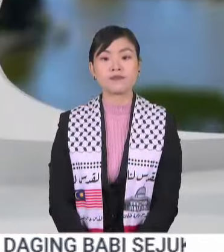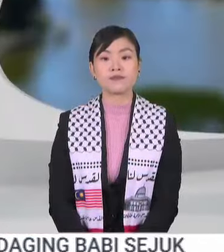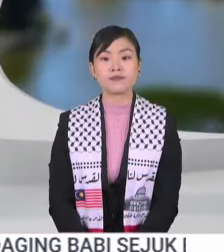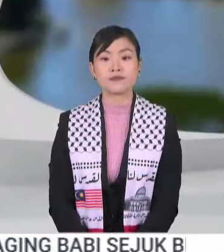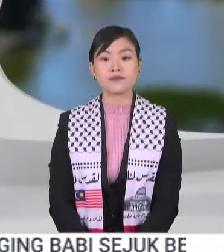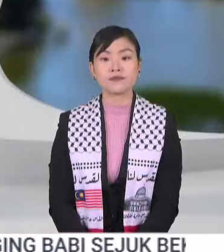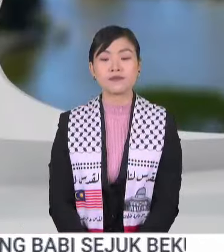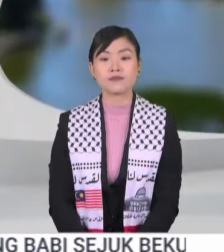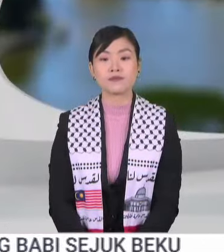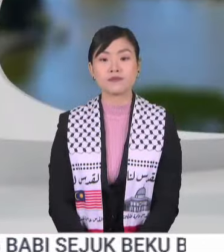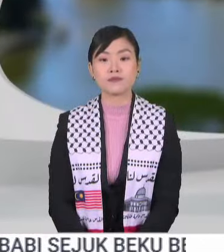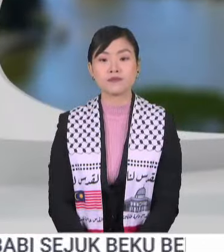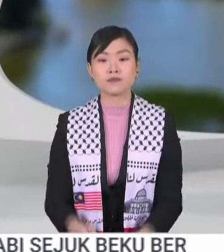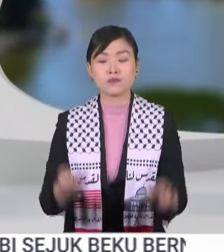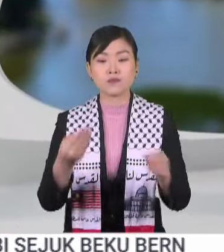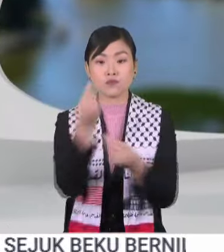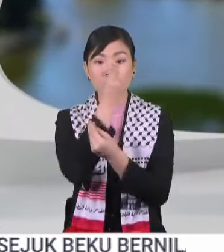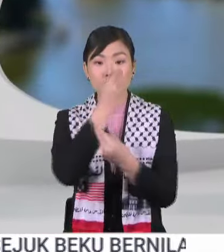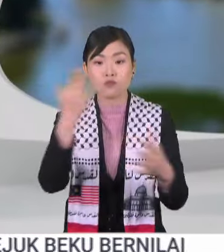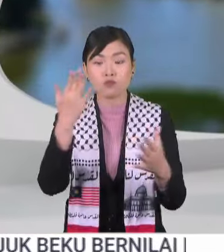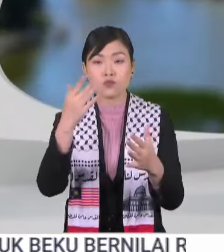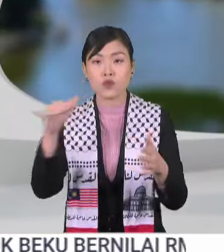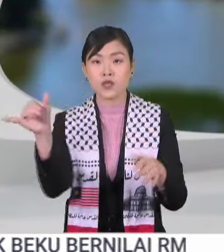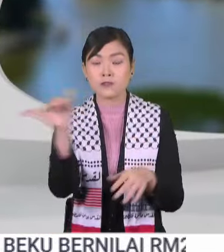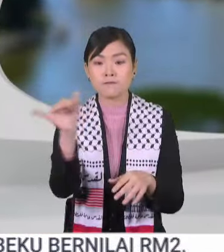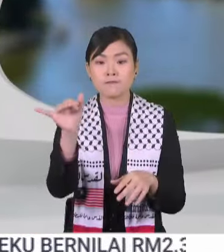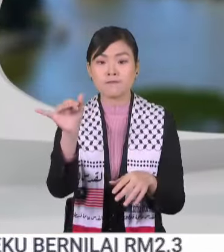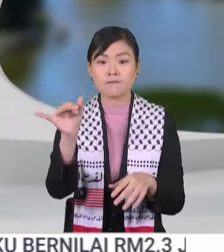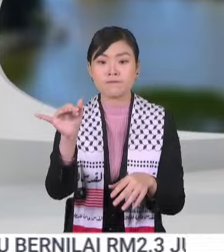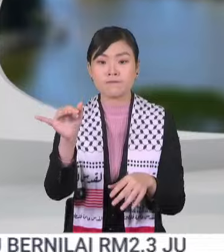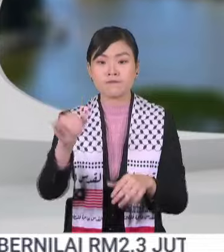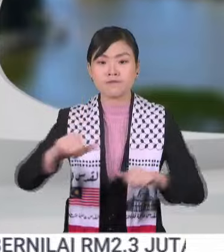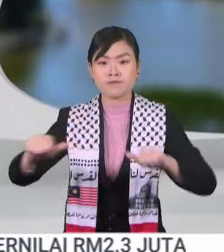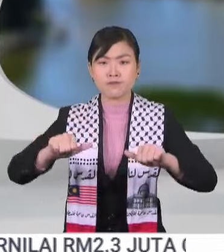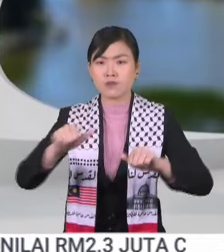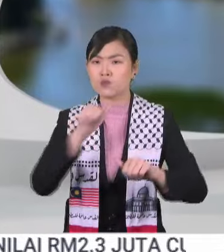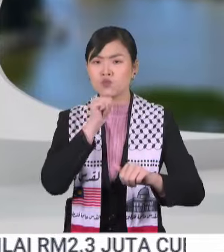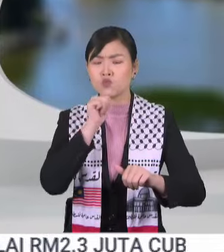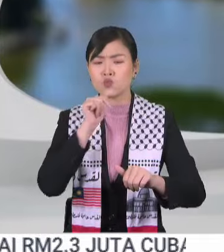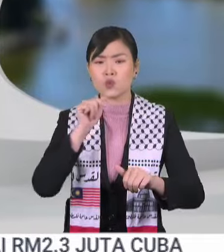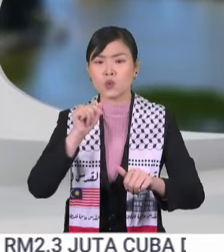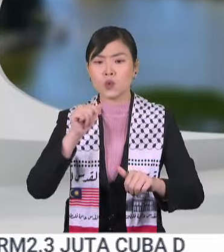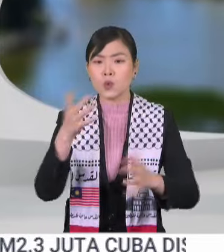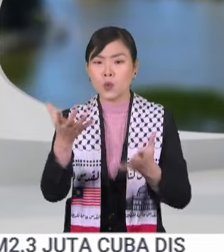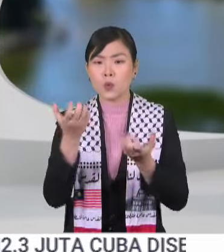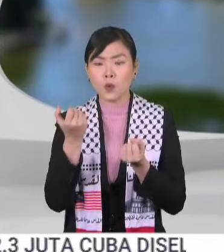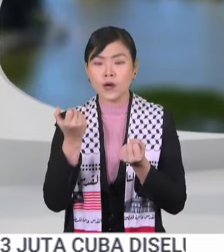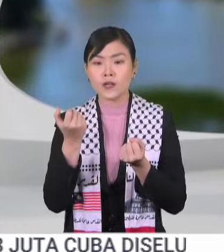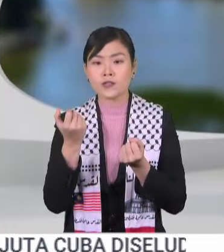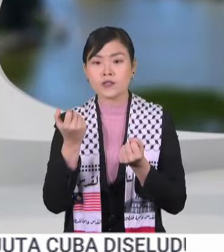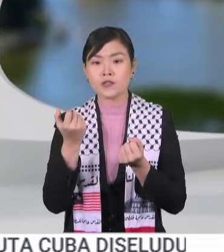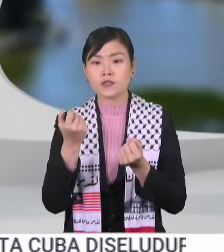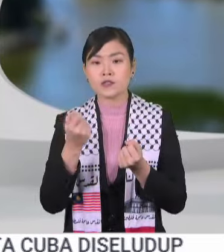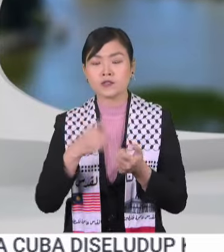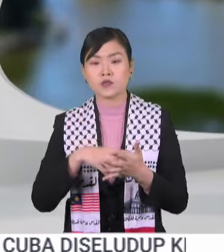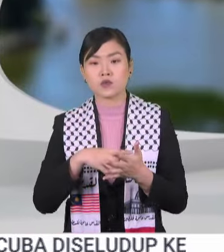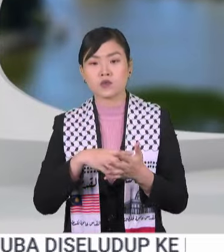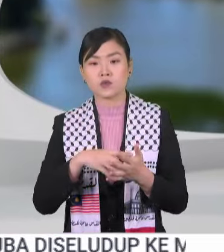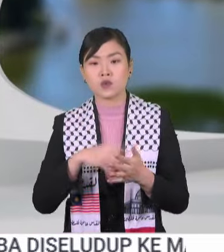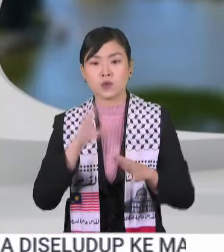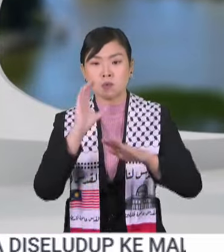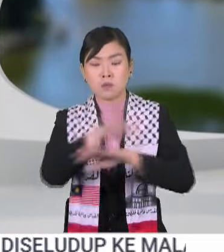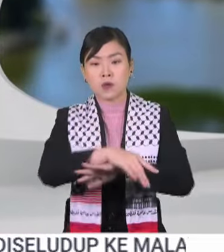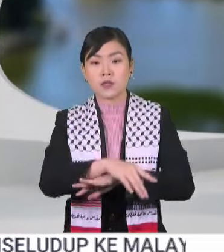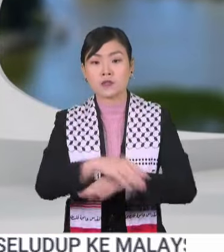opas perkembangan sama Helmi menjelaskan tindakan tersebut bukan untuk menutup Priok nasi penjajah tepi jalan